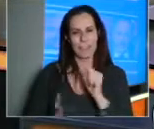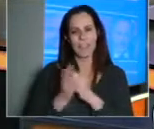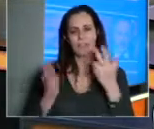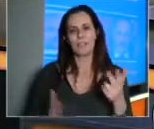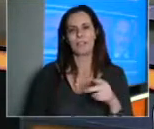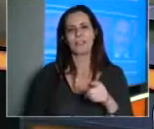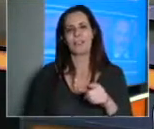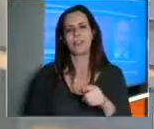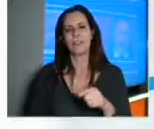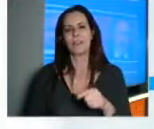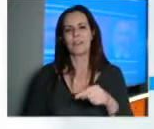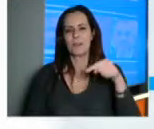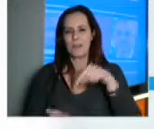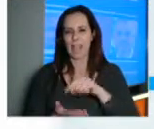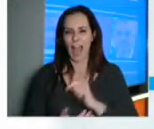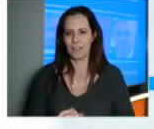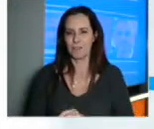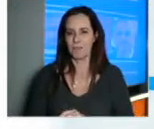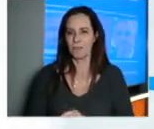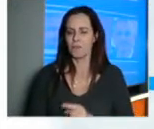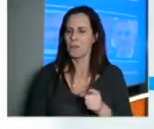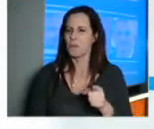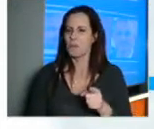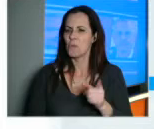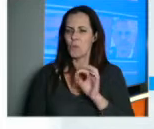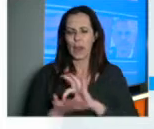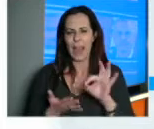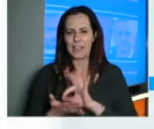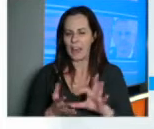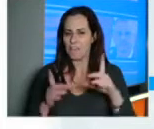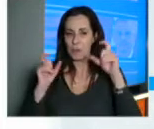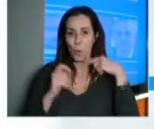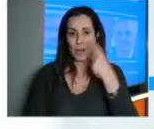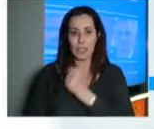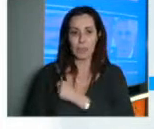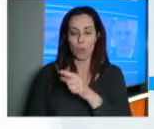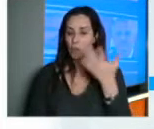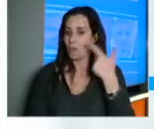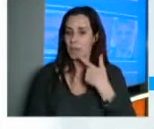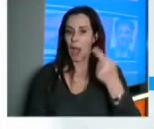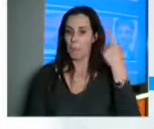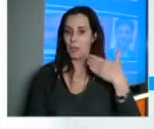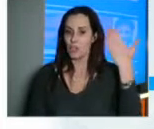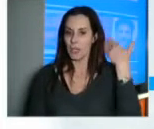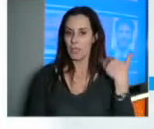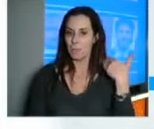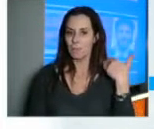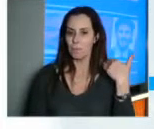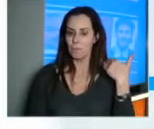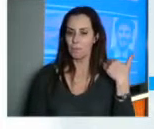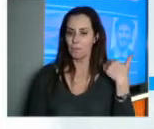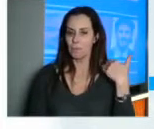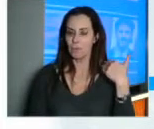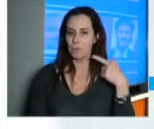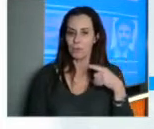צח שפיצן מתאגיד השידור הציבורי. הוא העלה ציוץ עם תמונה של סמוטריץ' לפני הרבה מאוד שנים. הרבה